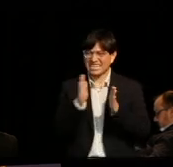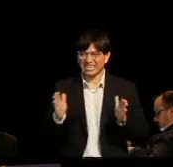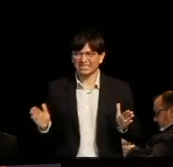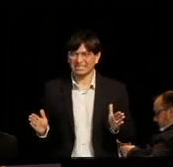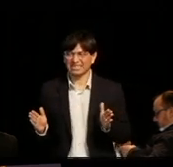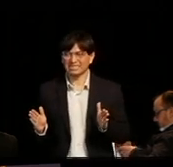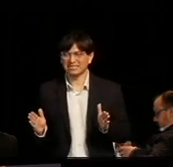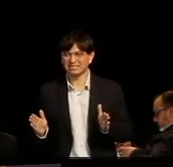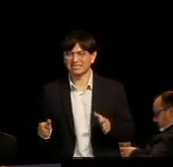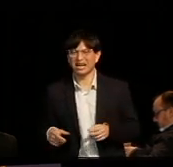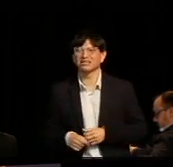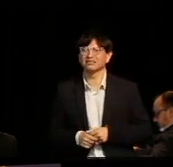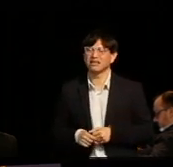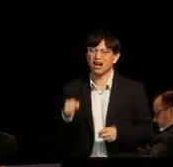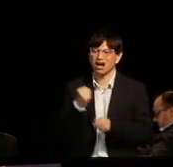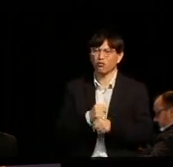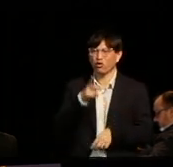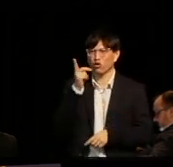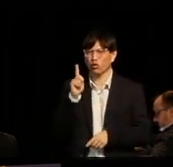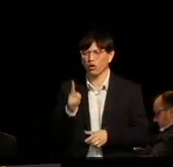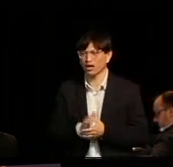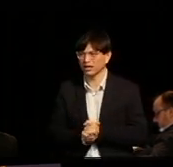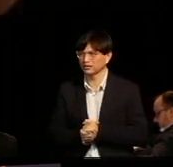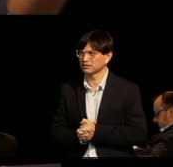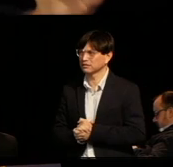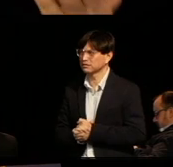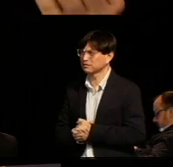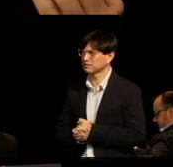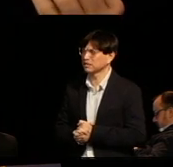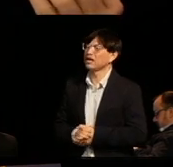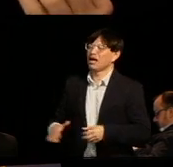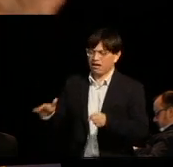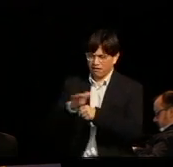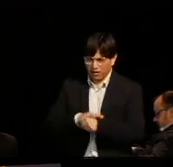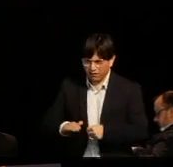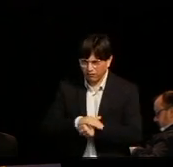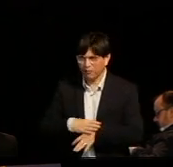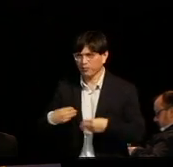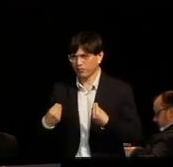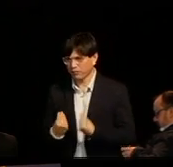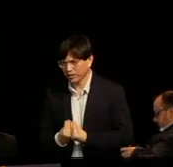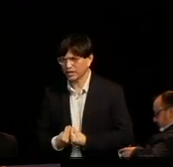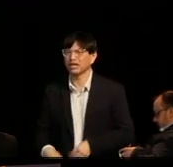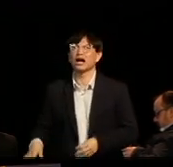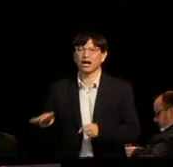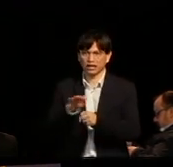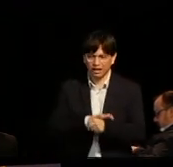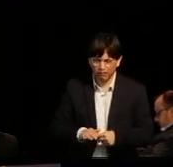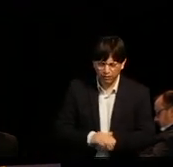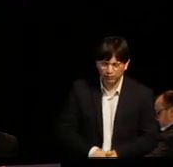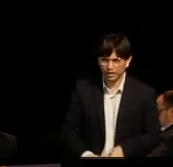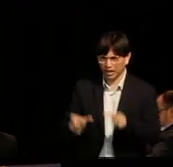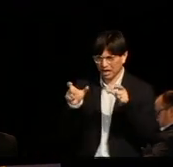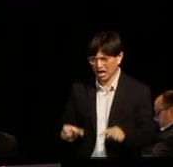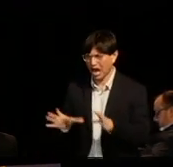ruolo di mediazione fondamentale sia nei confronti delle famiglie che nei confronti del bambino nei confronti del